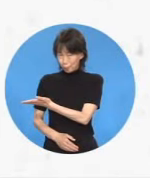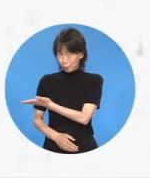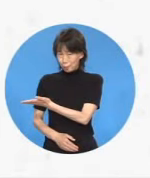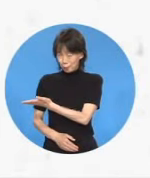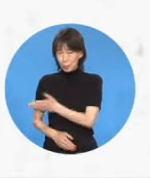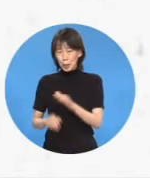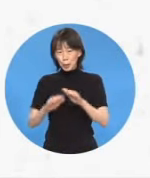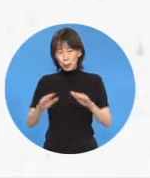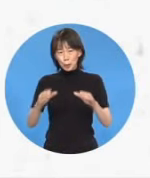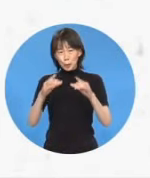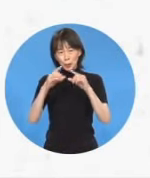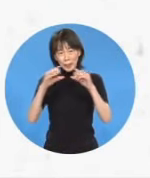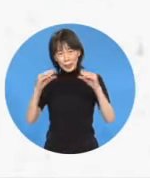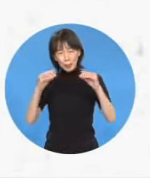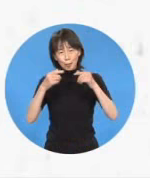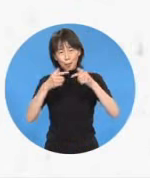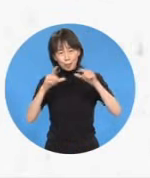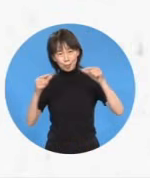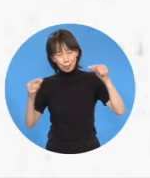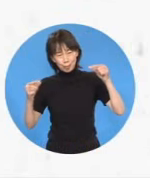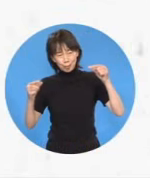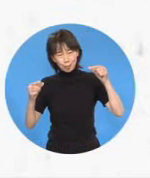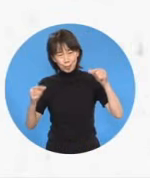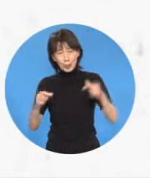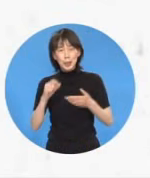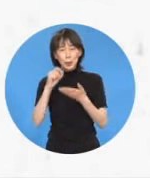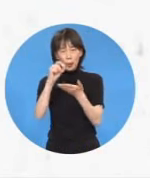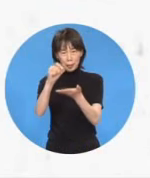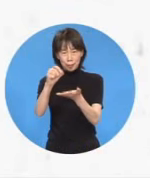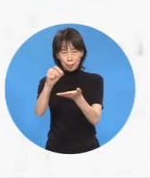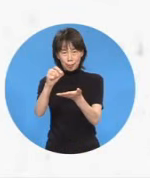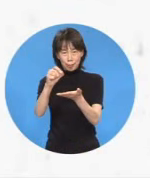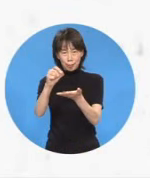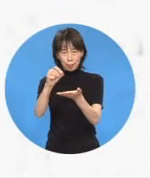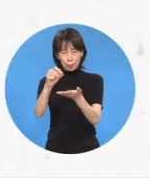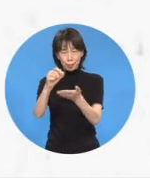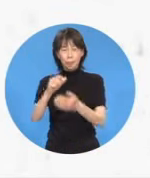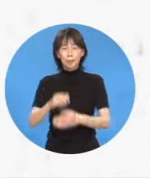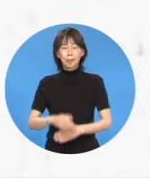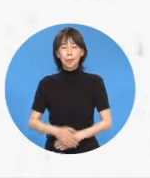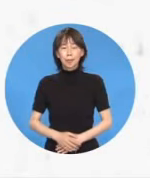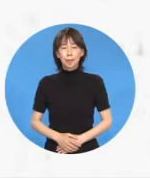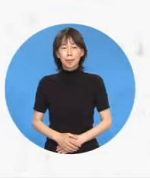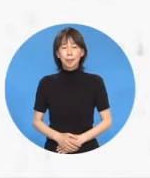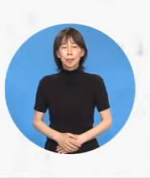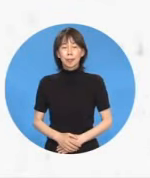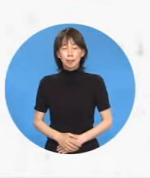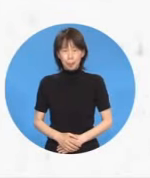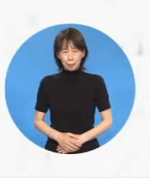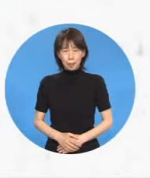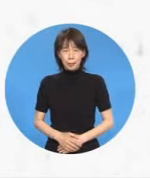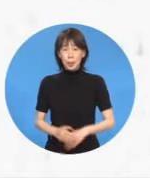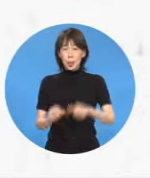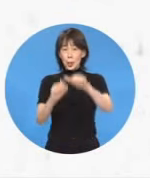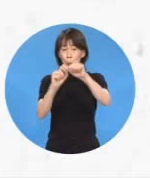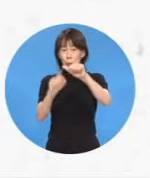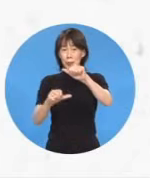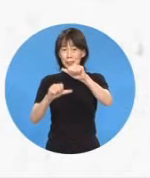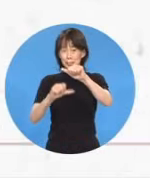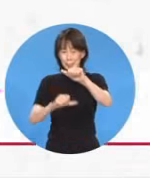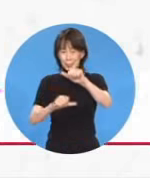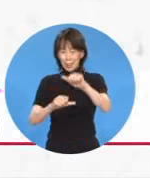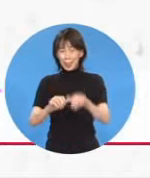子供たちの笑顔を育むための取り組みを2本お届けしますそれでは最初の話題